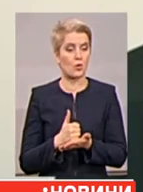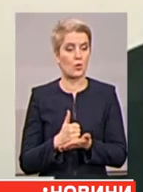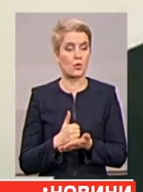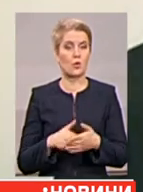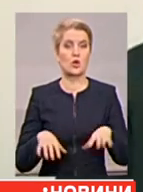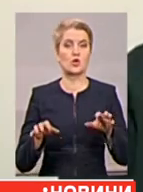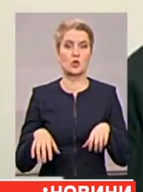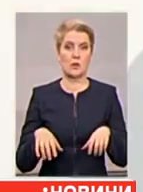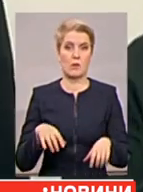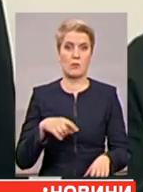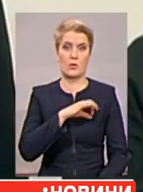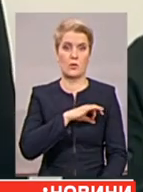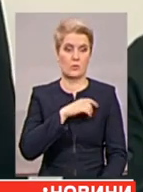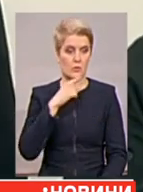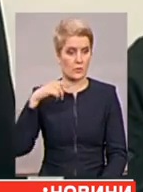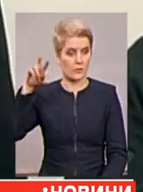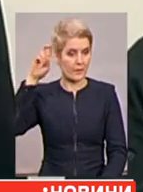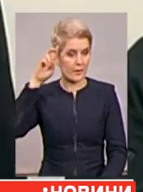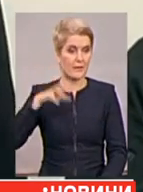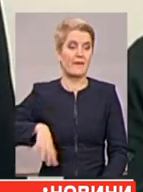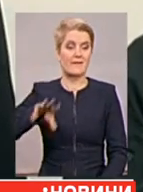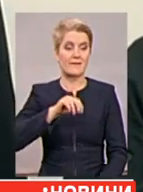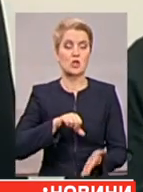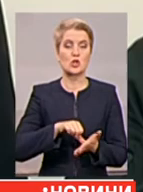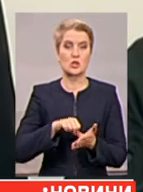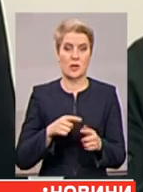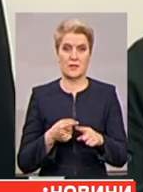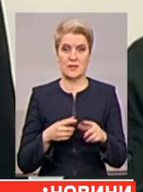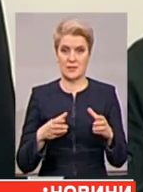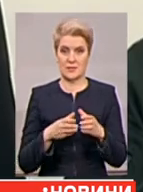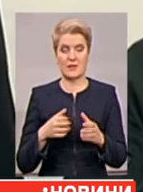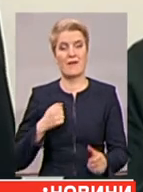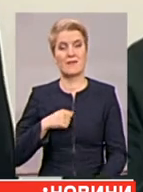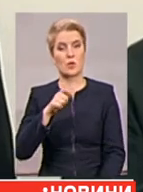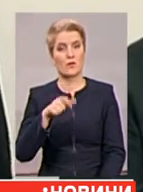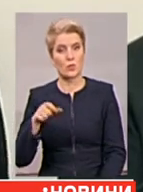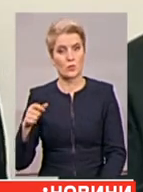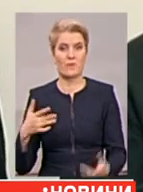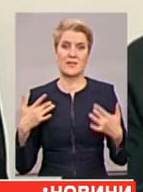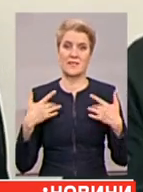Генерального штабу Російської Федерації. Всі члени цієї мережі, як військовослужбовці, так і звільнені в запас,